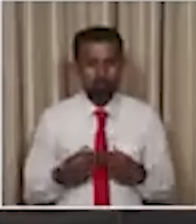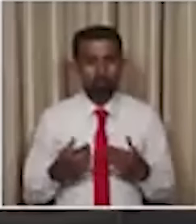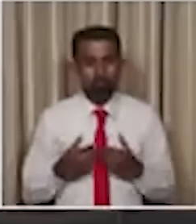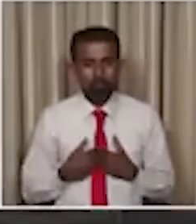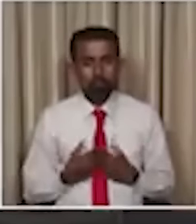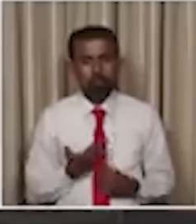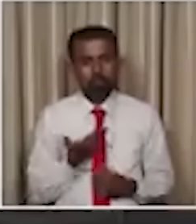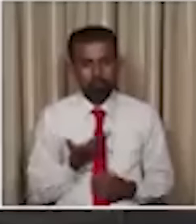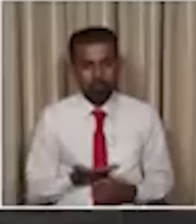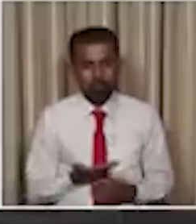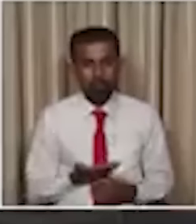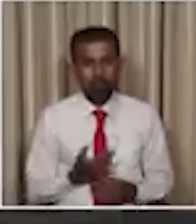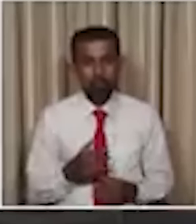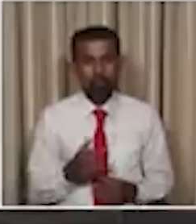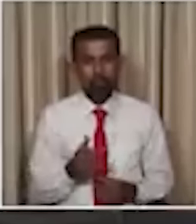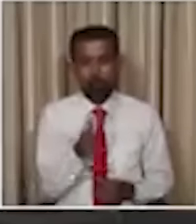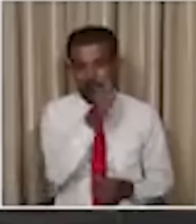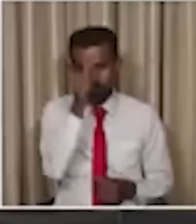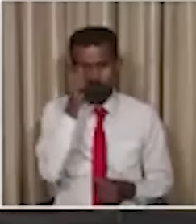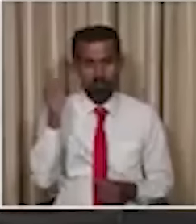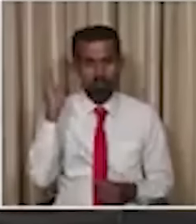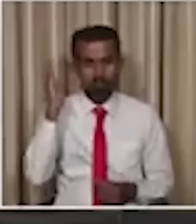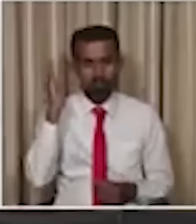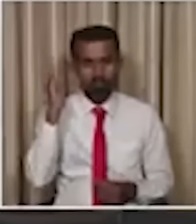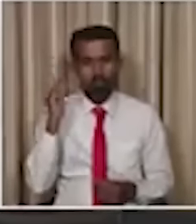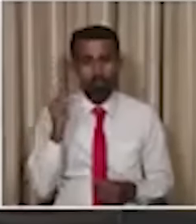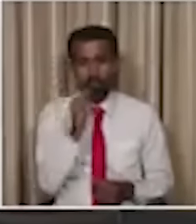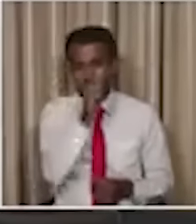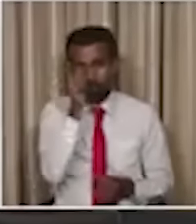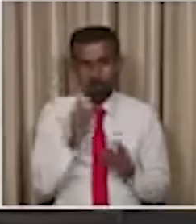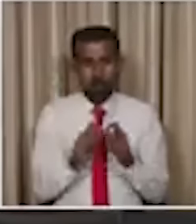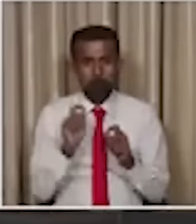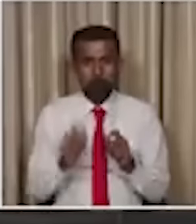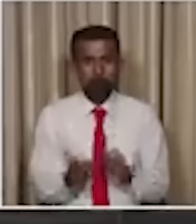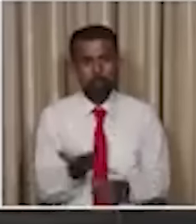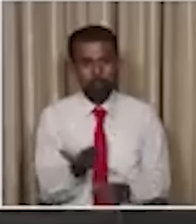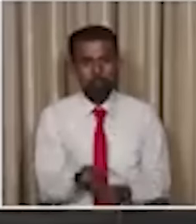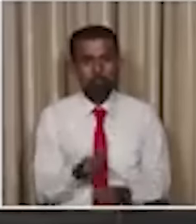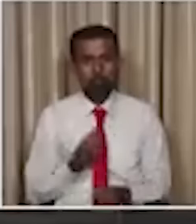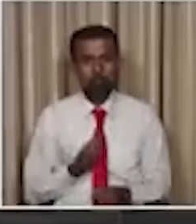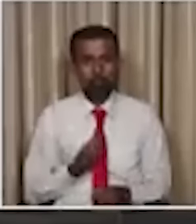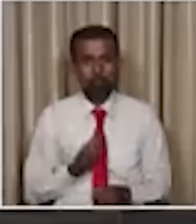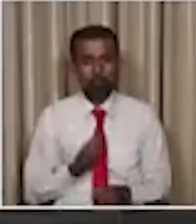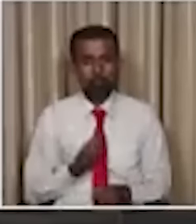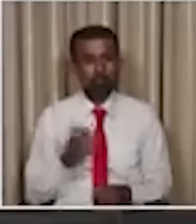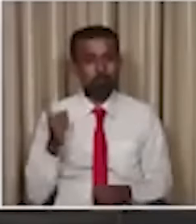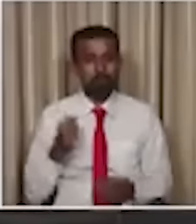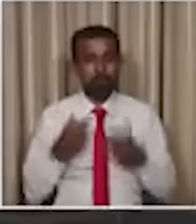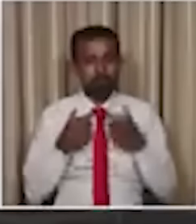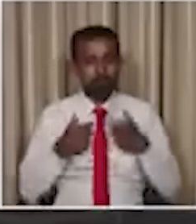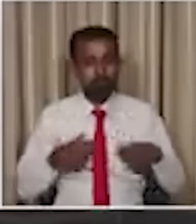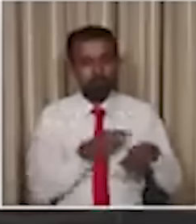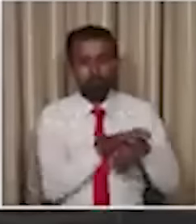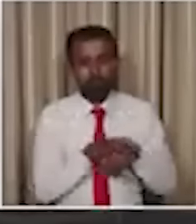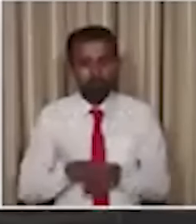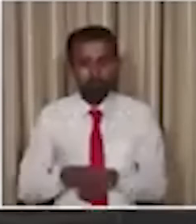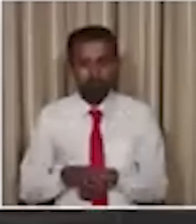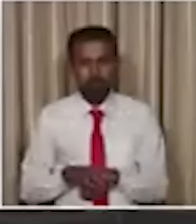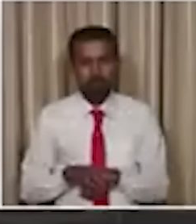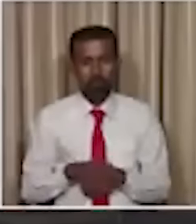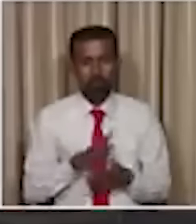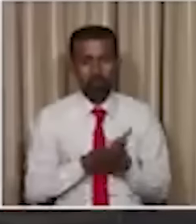ඉල්ලීම කාඩිනල් හිමිපාණන් ගෙනුයි කතෝලික සභාව ගෙනුත් ඉල්ලමු. එහෙ නීතිඥවරුත් ගේන්න අර හරි